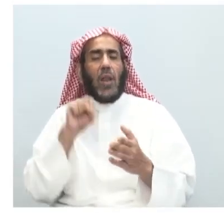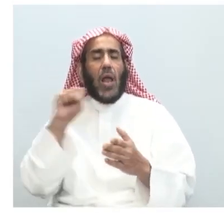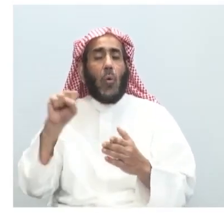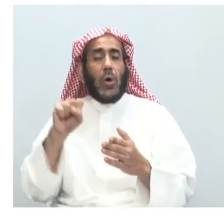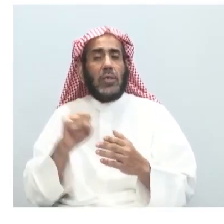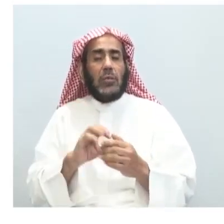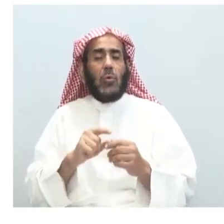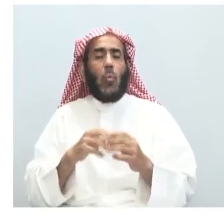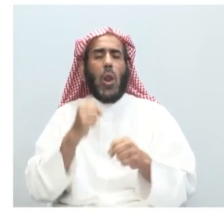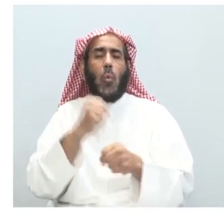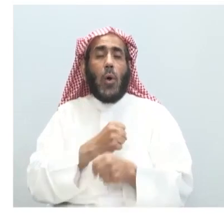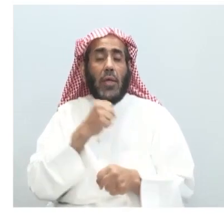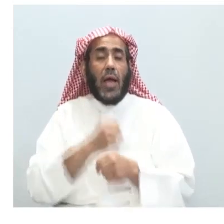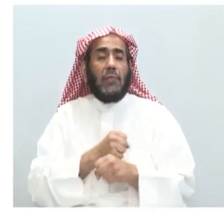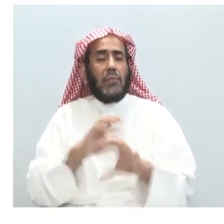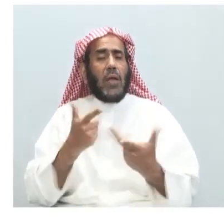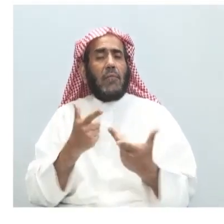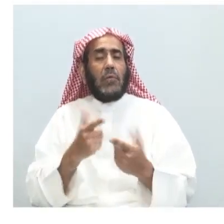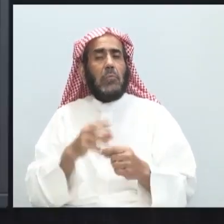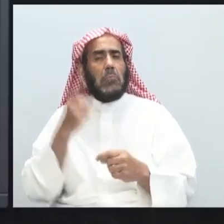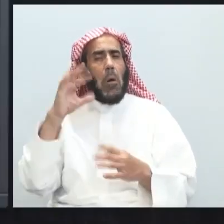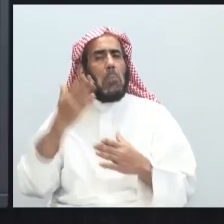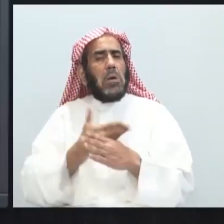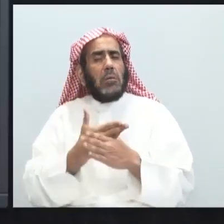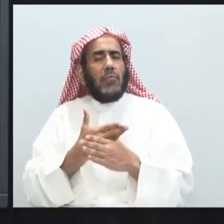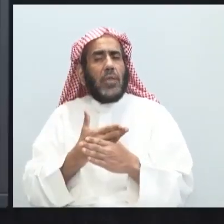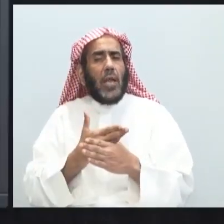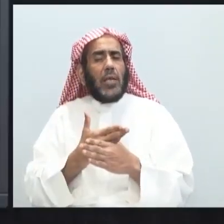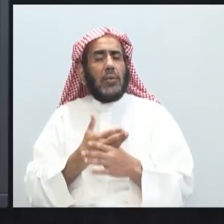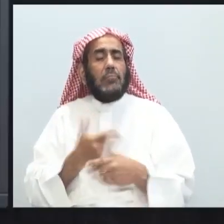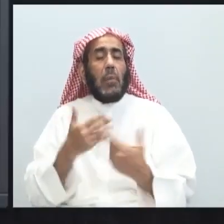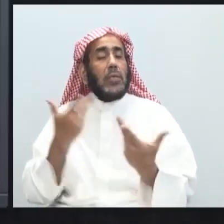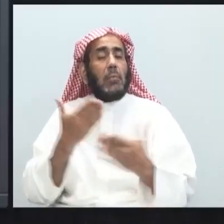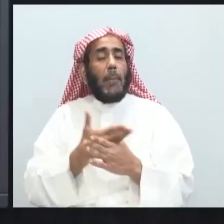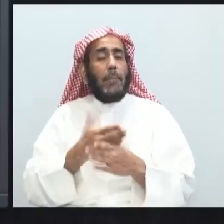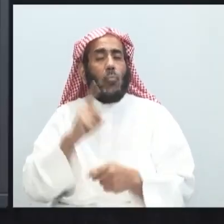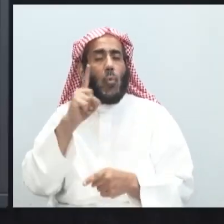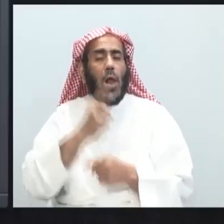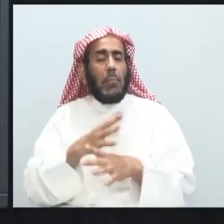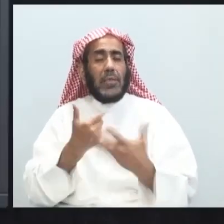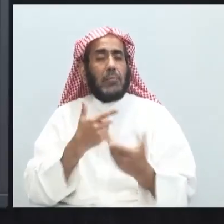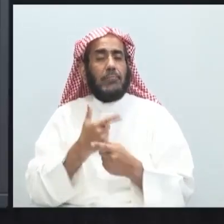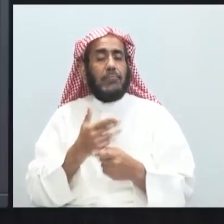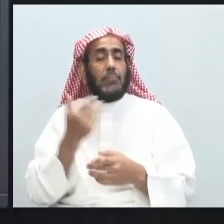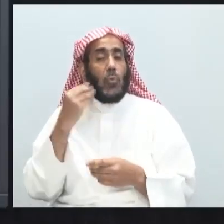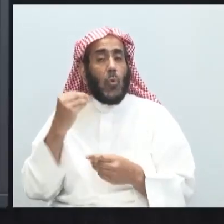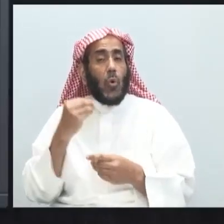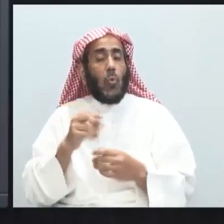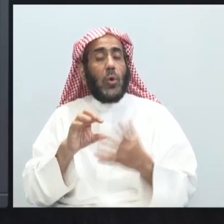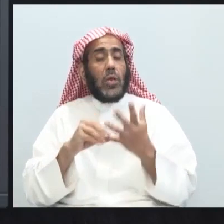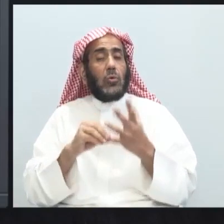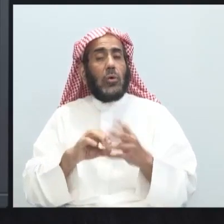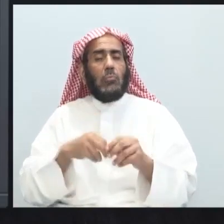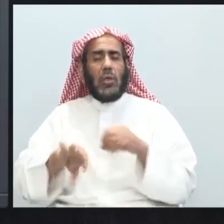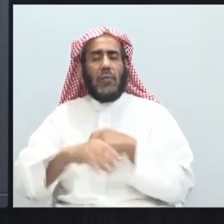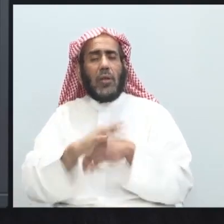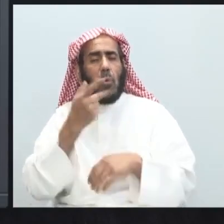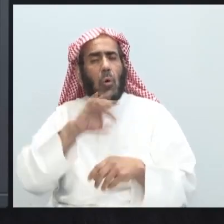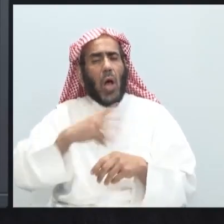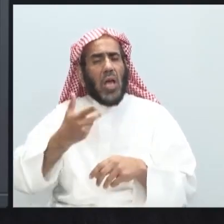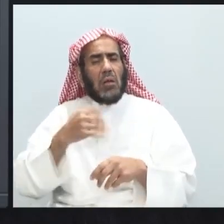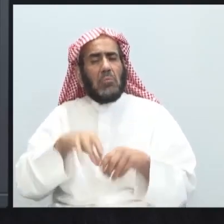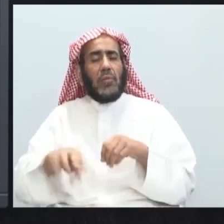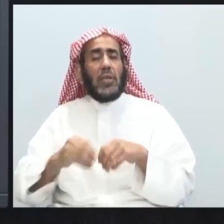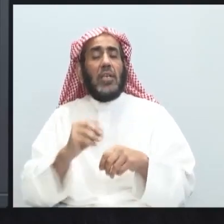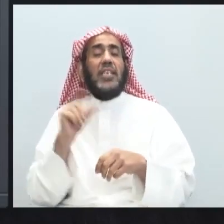الخواص والوظائف توقع ما السبب في ذلك ما السبب في ذلك نحن قلنا هناك جزيء متفرع وغير متفرع